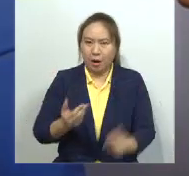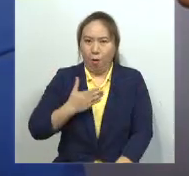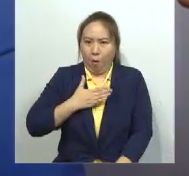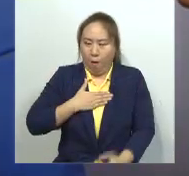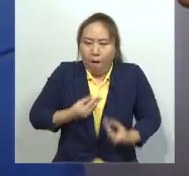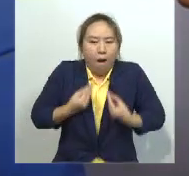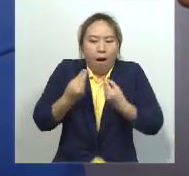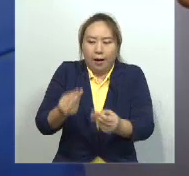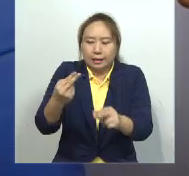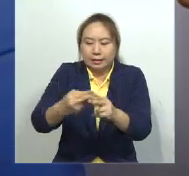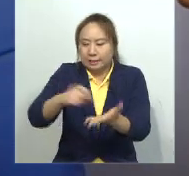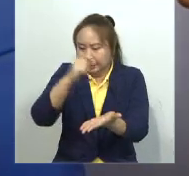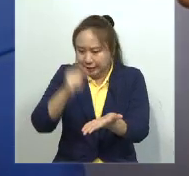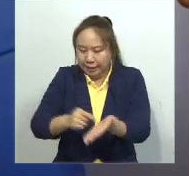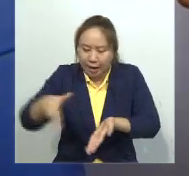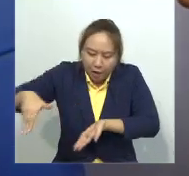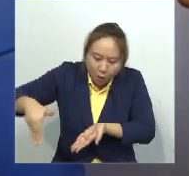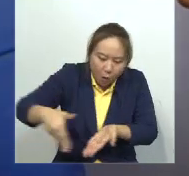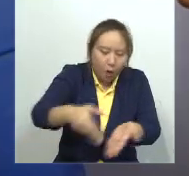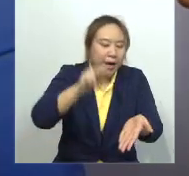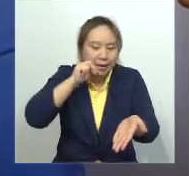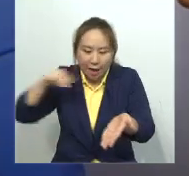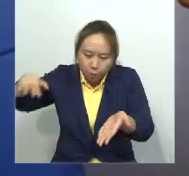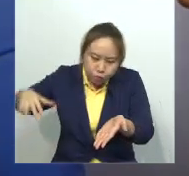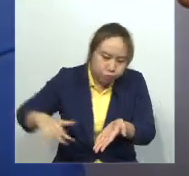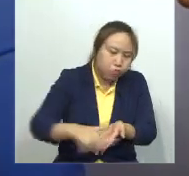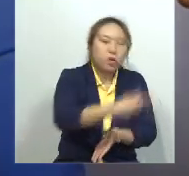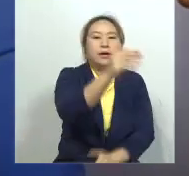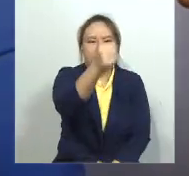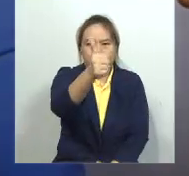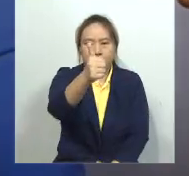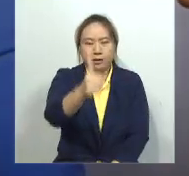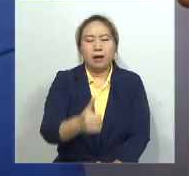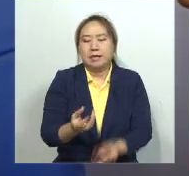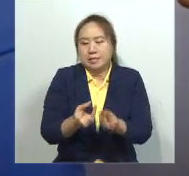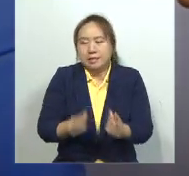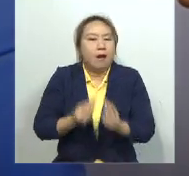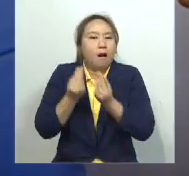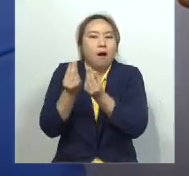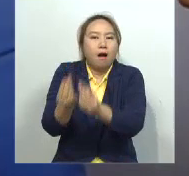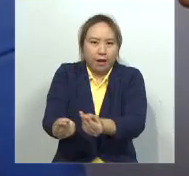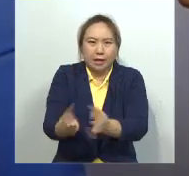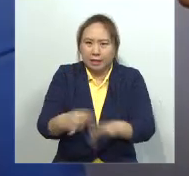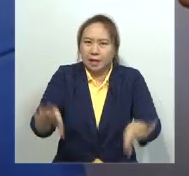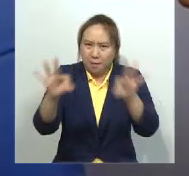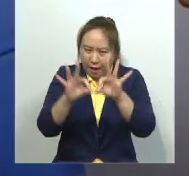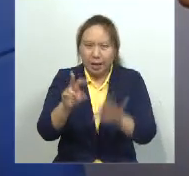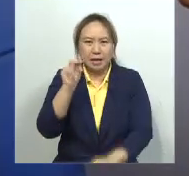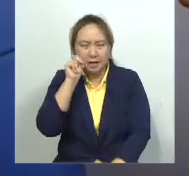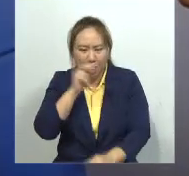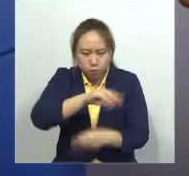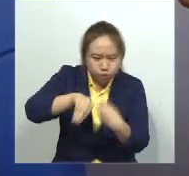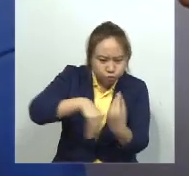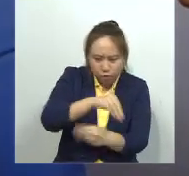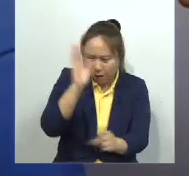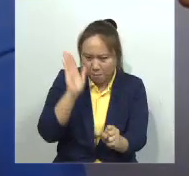นะฮะเซ็นอุทิศที่ดินและผ่านได้เลยเขายินดีให้ที่ดินให้โดยไม่คิดมูลค่าขอให้น้ำมีใช้ประโยชน์ของเข